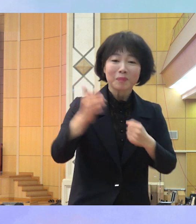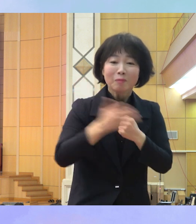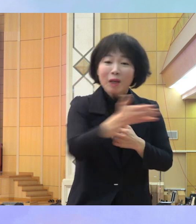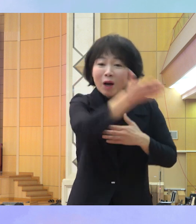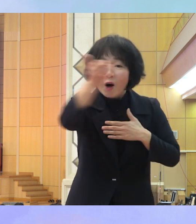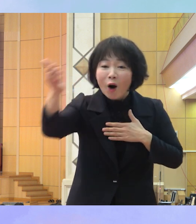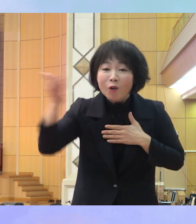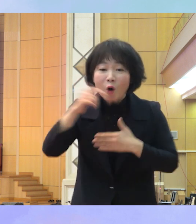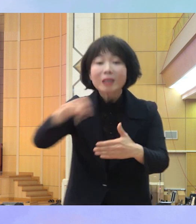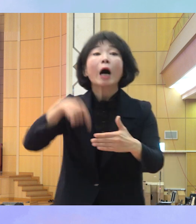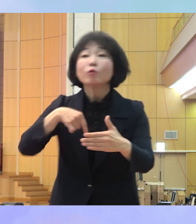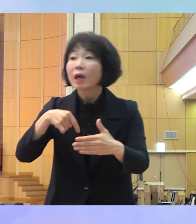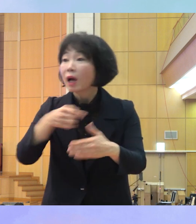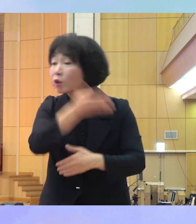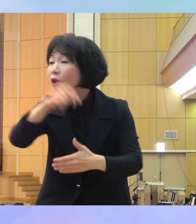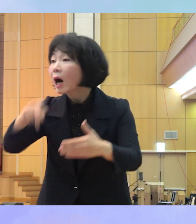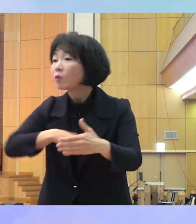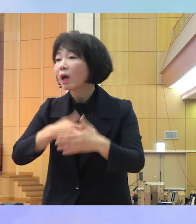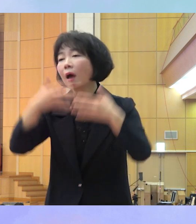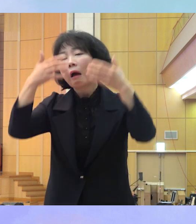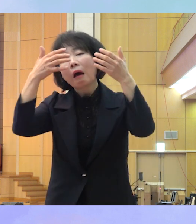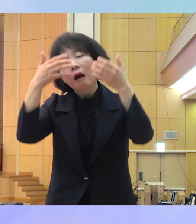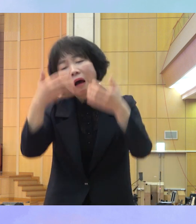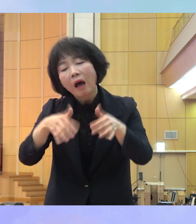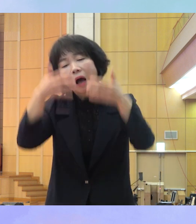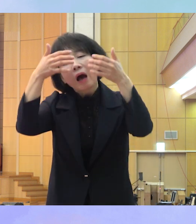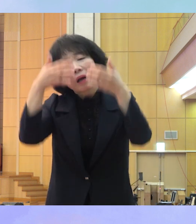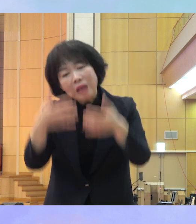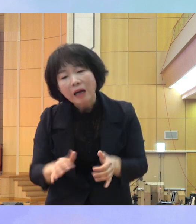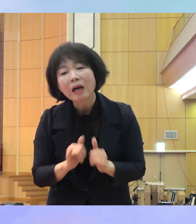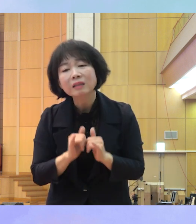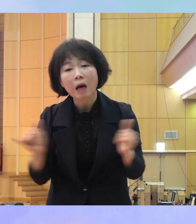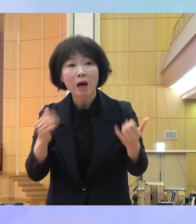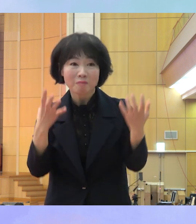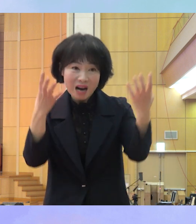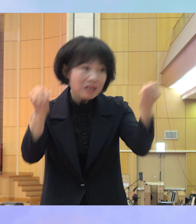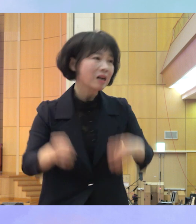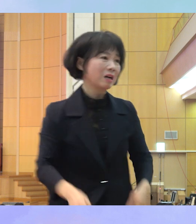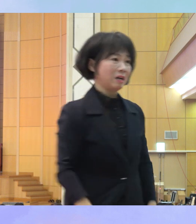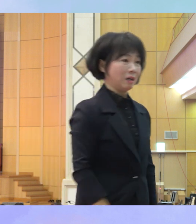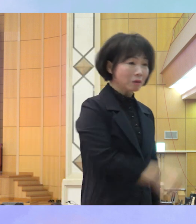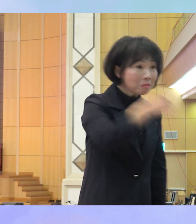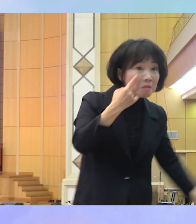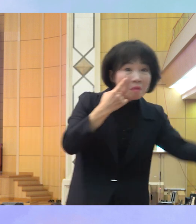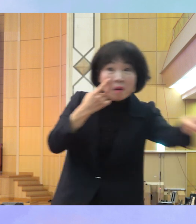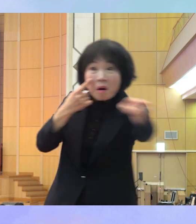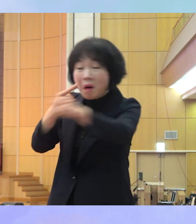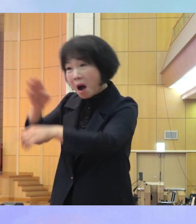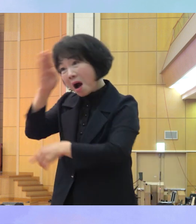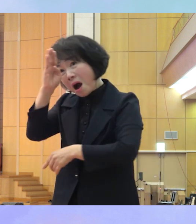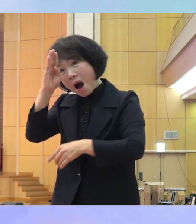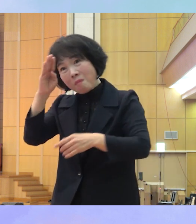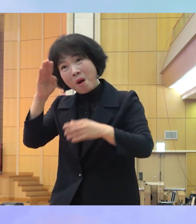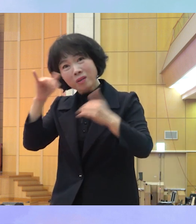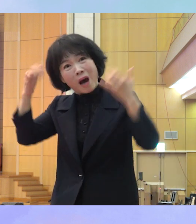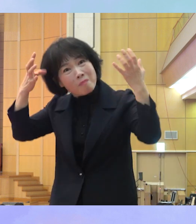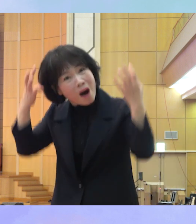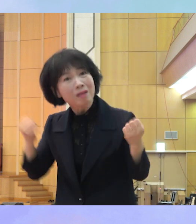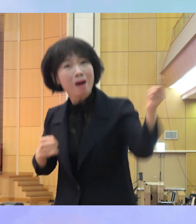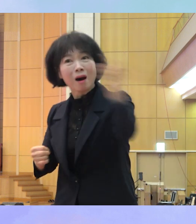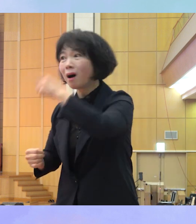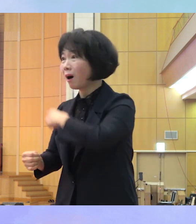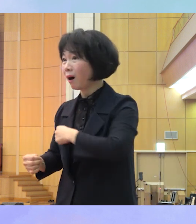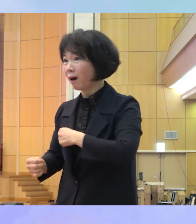자, 이래서 약한 자가 되는 거예요. 약한 자가 되고 병든 자가 많단 말이에요. 이거 성찬이